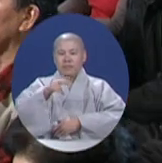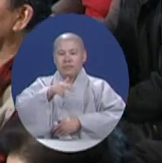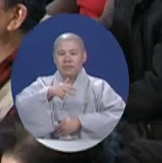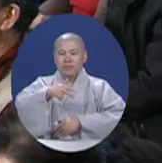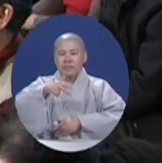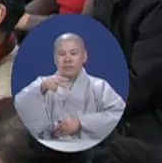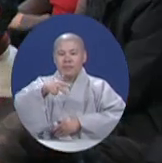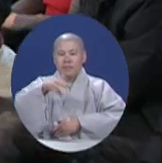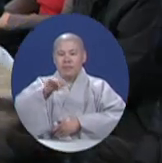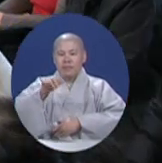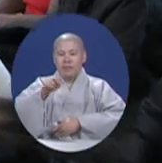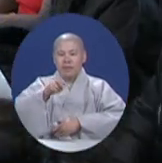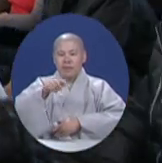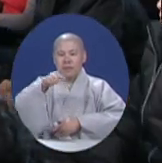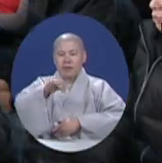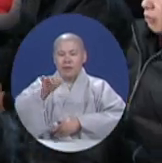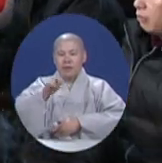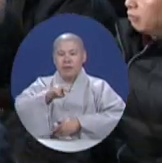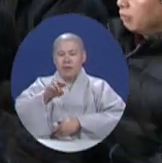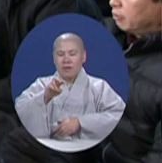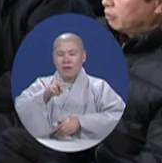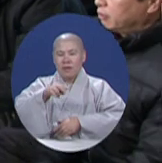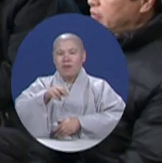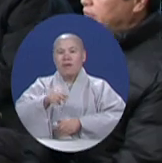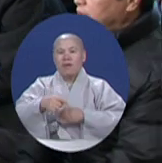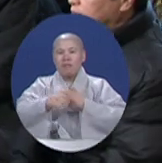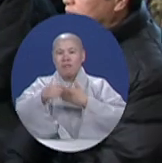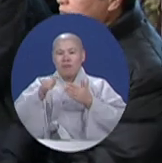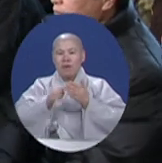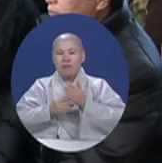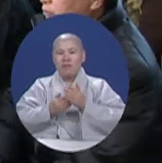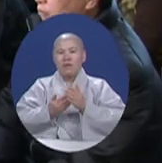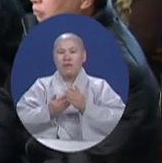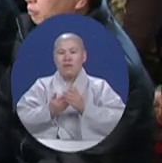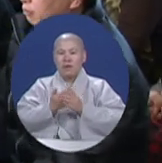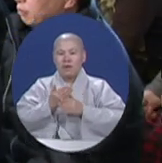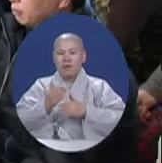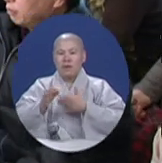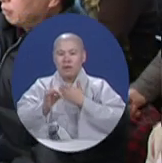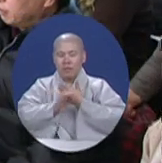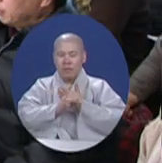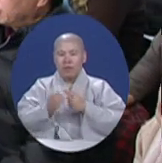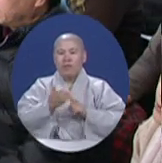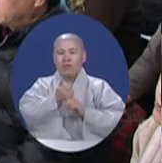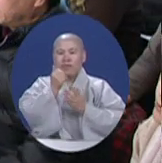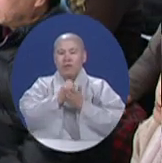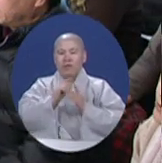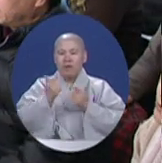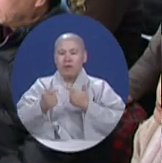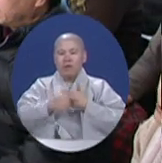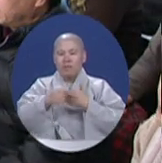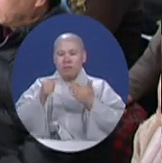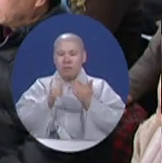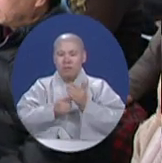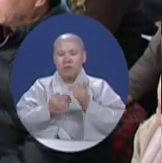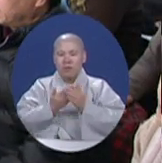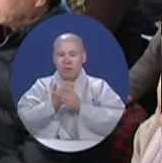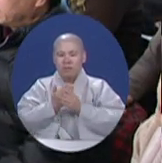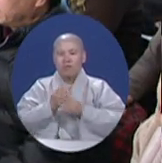기심이면 비불이라 마음을 일으키면 부처가 아니다. 이 마음을 일으킬 줄만